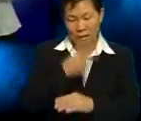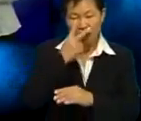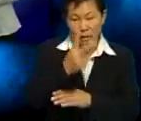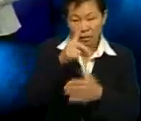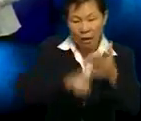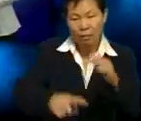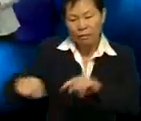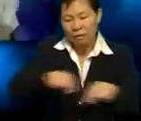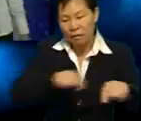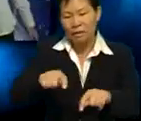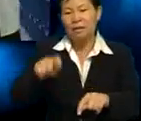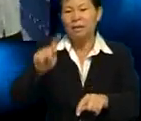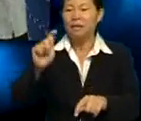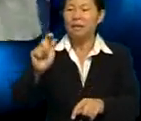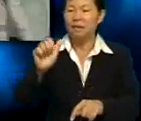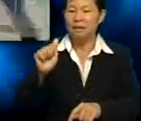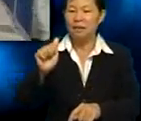apakah tindakan Tenegaran?